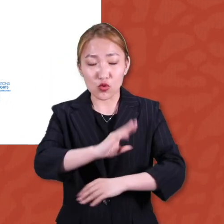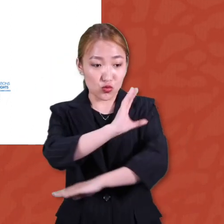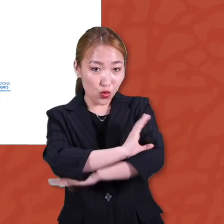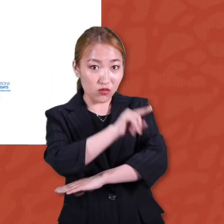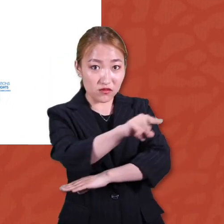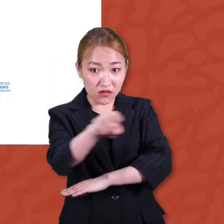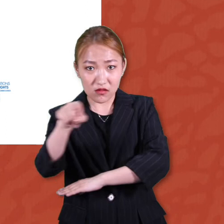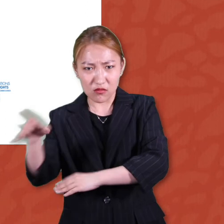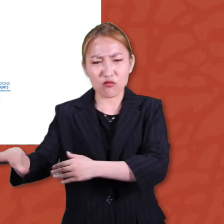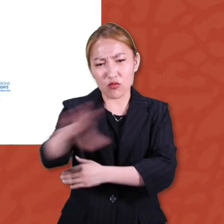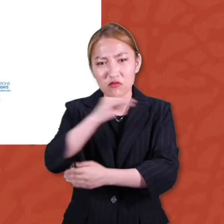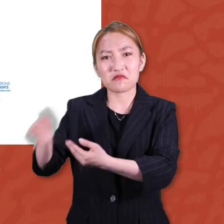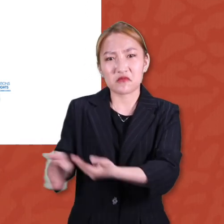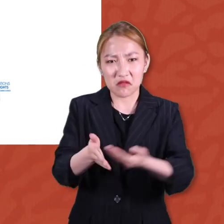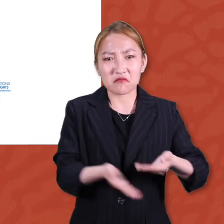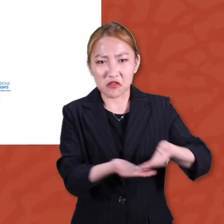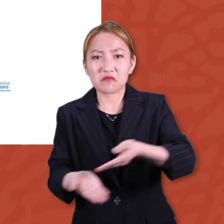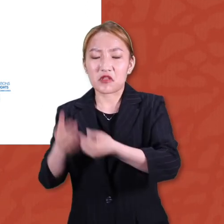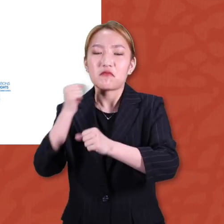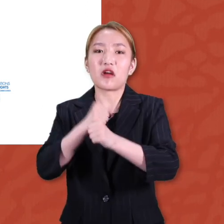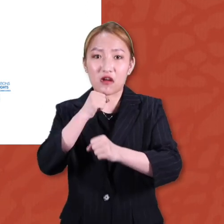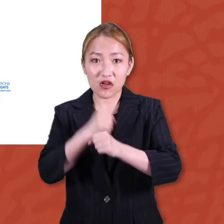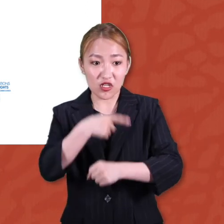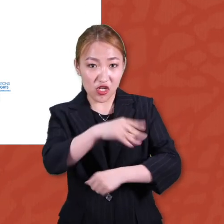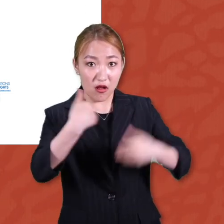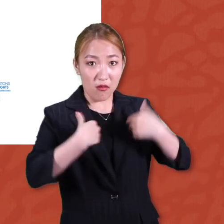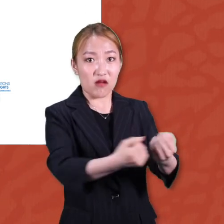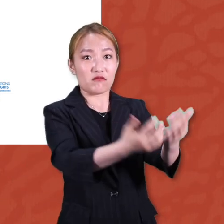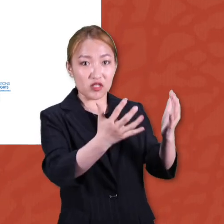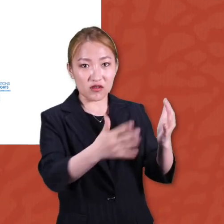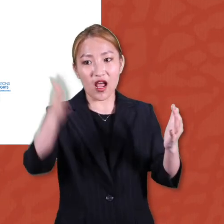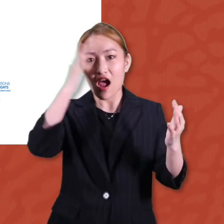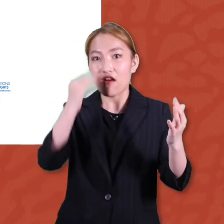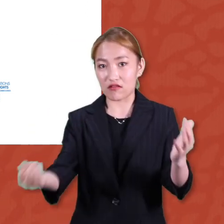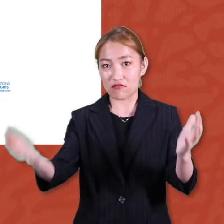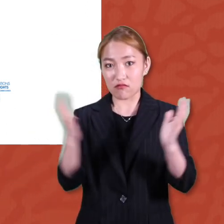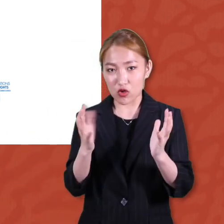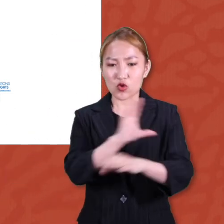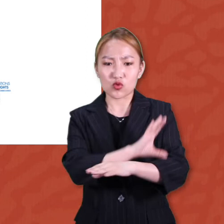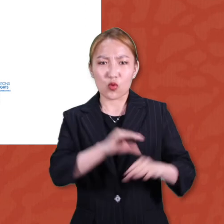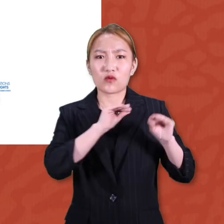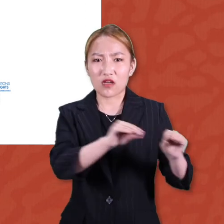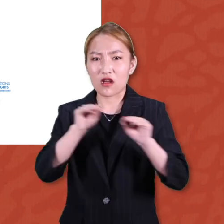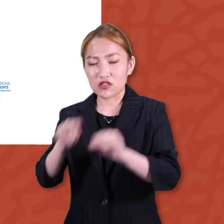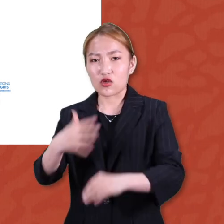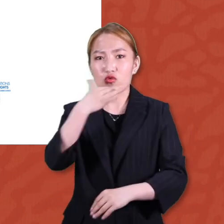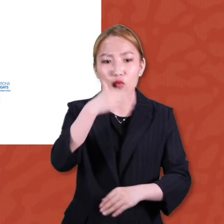сургуулиудыг дэмжиж ажилладаг. Тэд багш нар болон эцэг эхчүүдэд сургалт зөвлөгөө өгдөг.